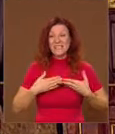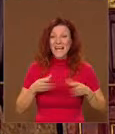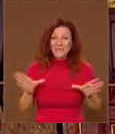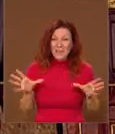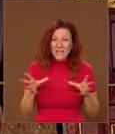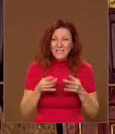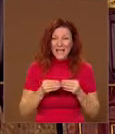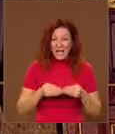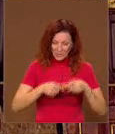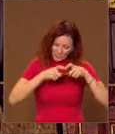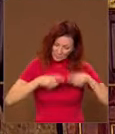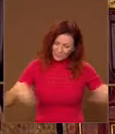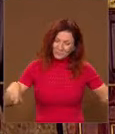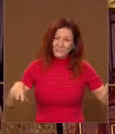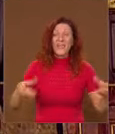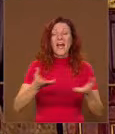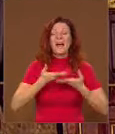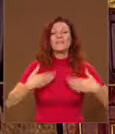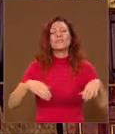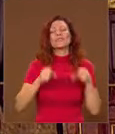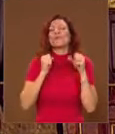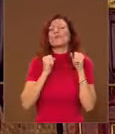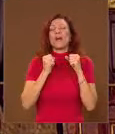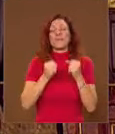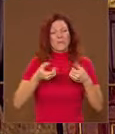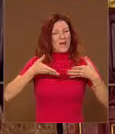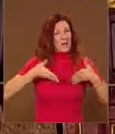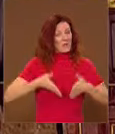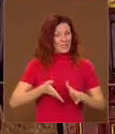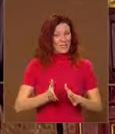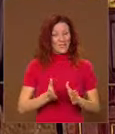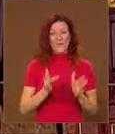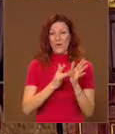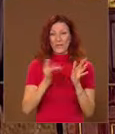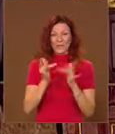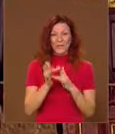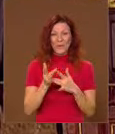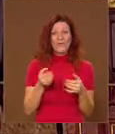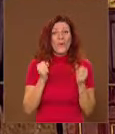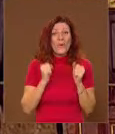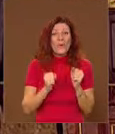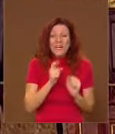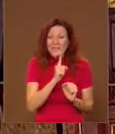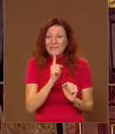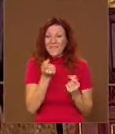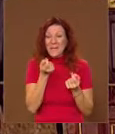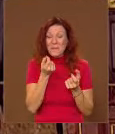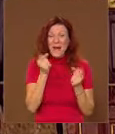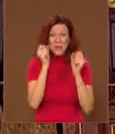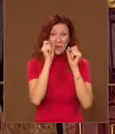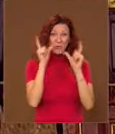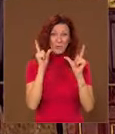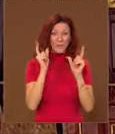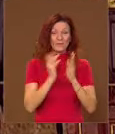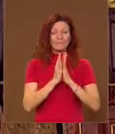очакваме. Очакваме Рождество Христово, очакваме благодатни дарове, очакваме всеки своето малко чудо за това, за което се